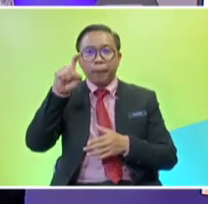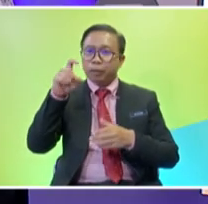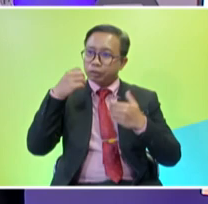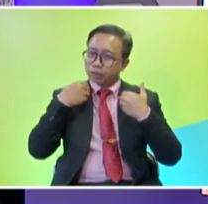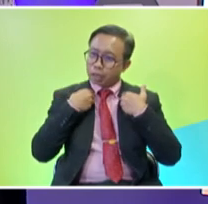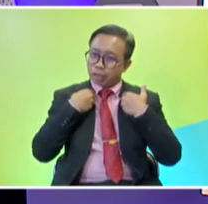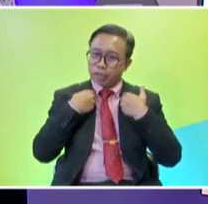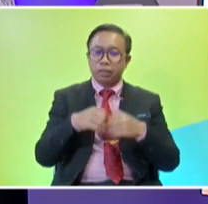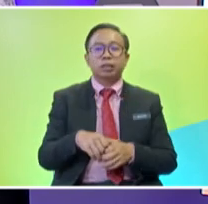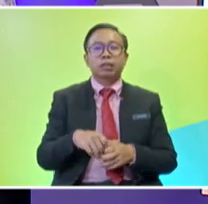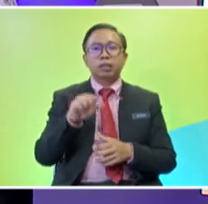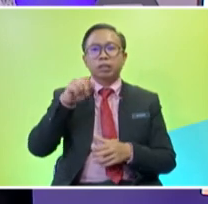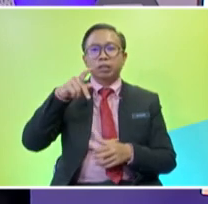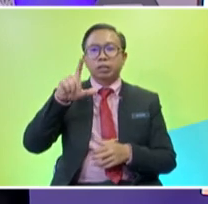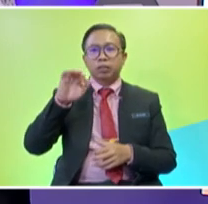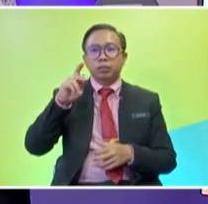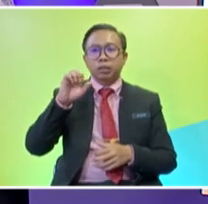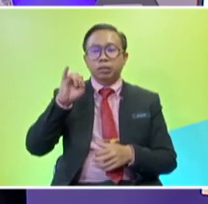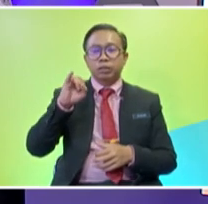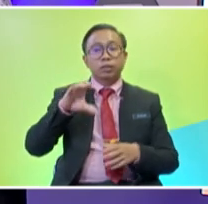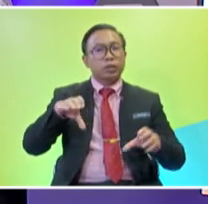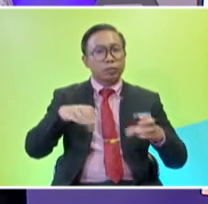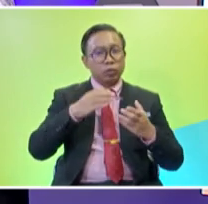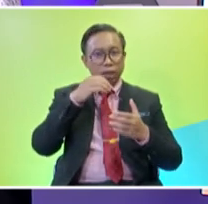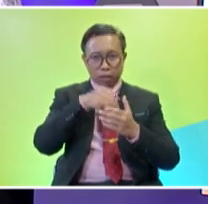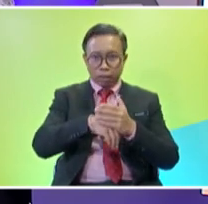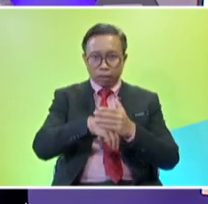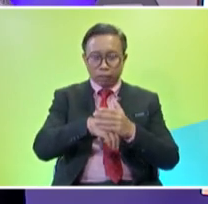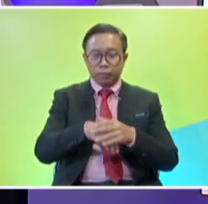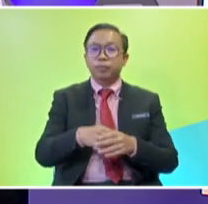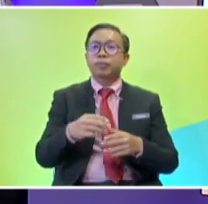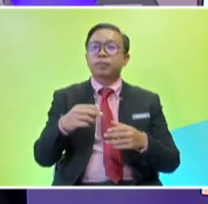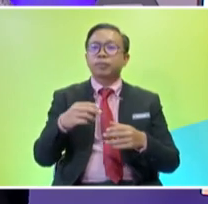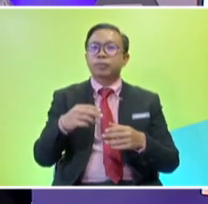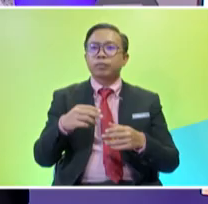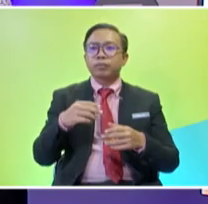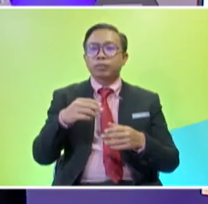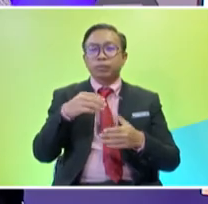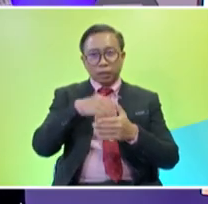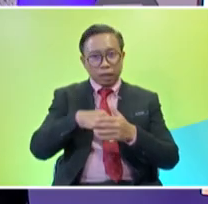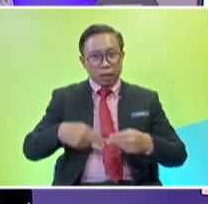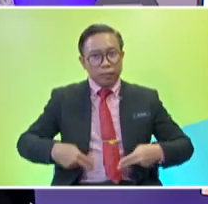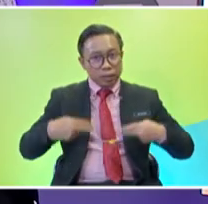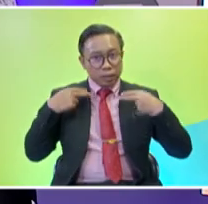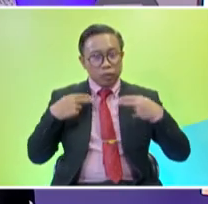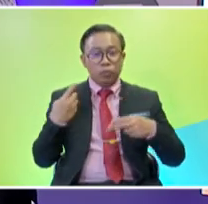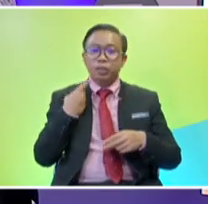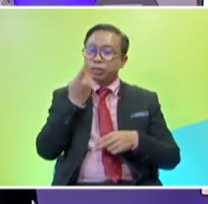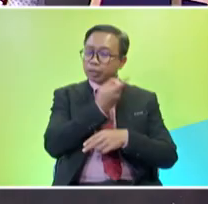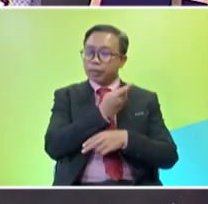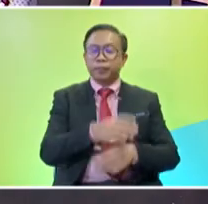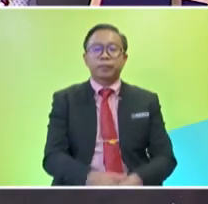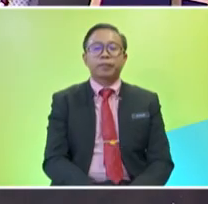aplikasi yang akan dilaksanakan direalisasikan di aplikasikan dalam kehidupan sehari-hari